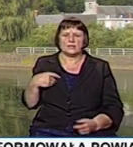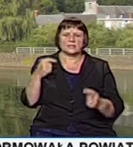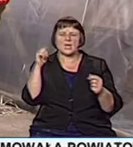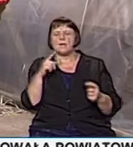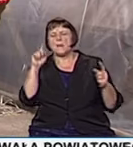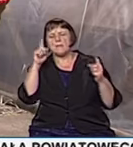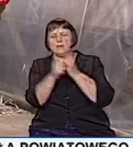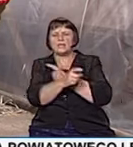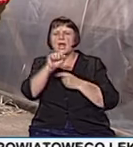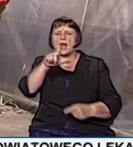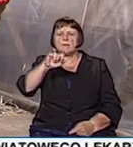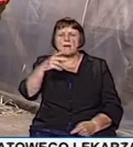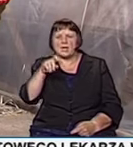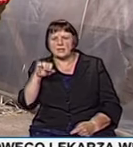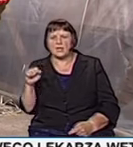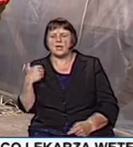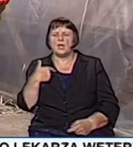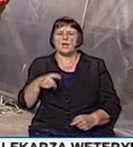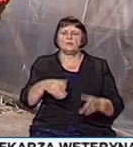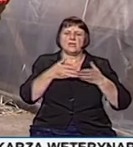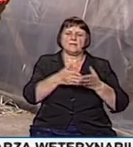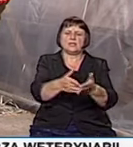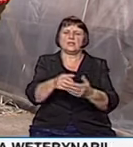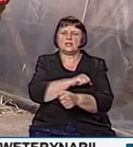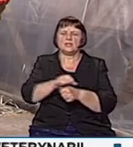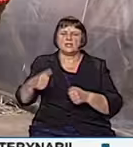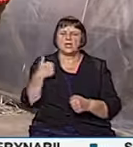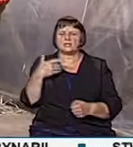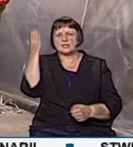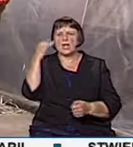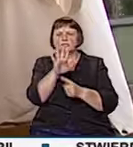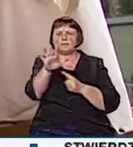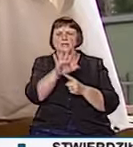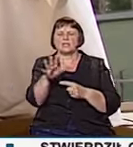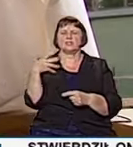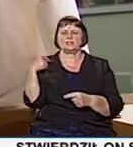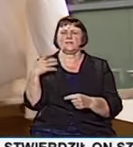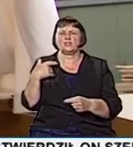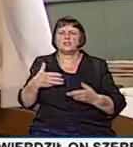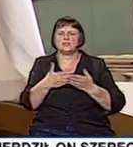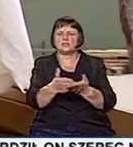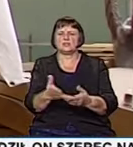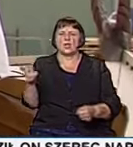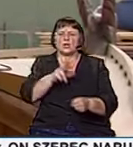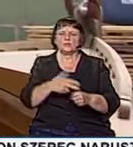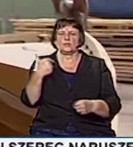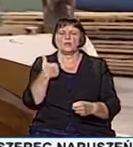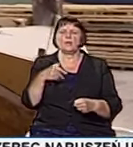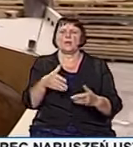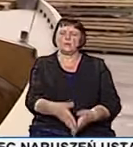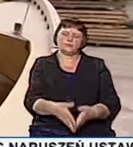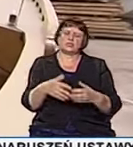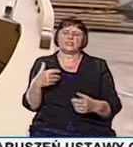Albanią. Szkuta robiła wrażenie i nic dziwnego. Jest wierną repliką 15-wiecznego statku, którego wrak znaleziono w ziemi koło